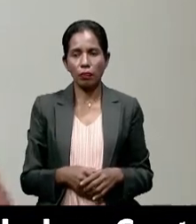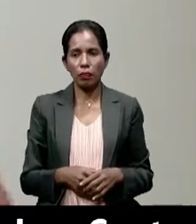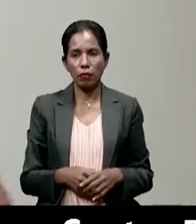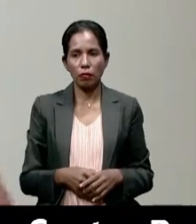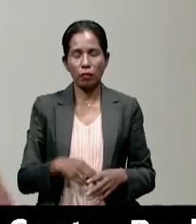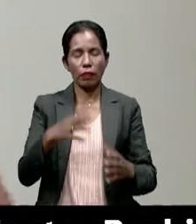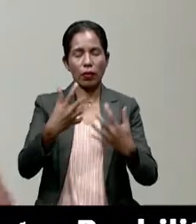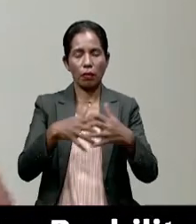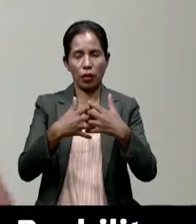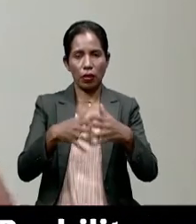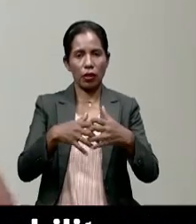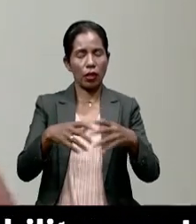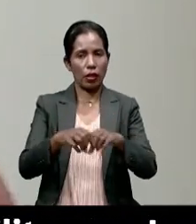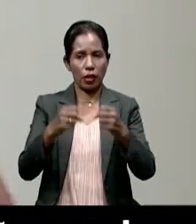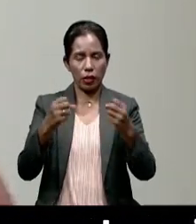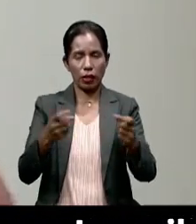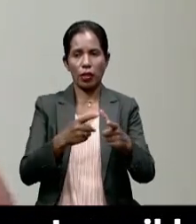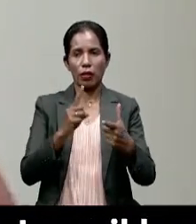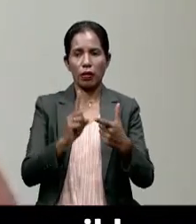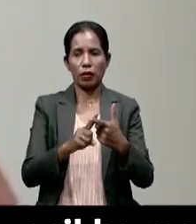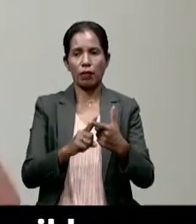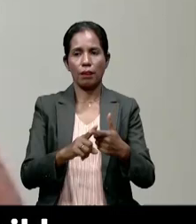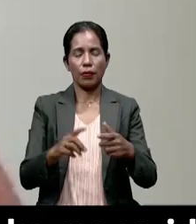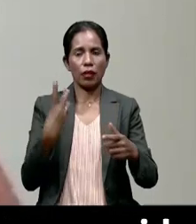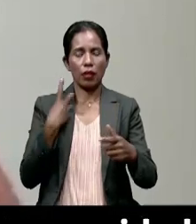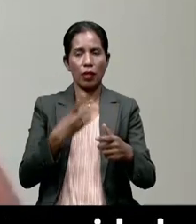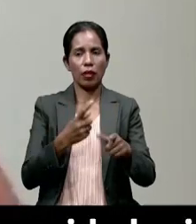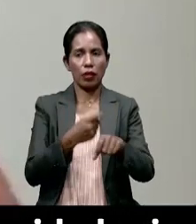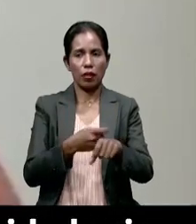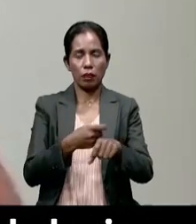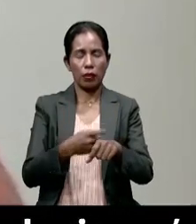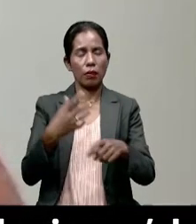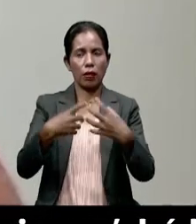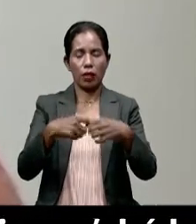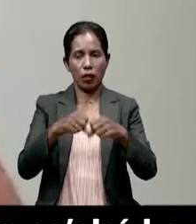makinnya faret ya. Di kuesi laos safari, timpenu ba laos safari mas